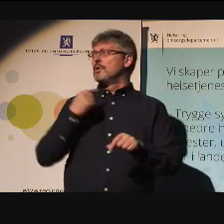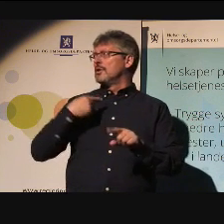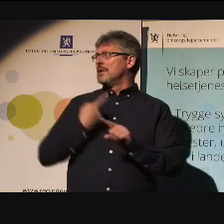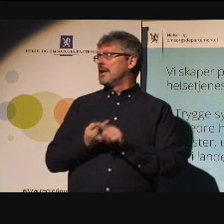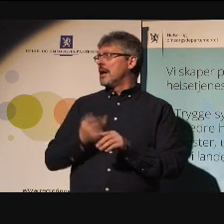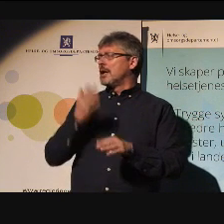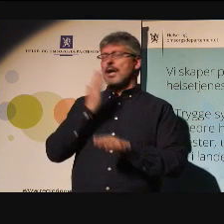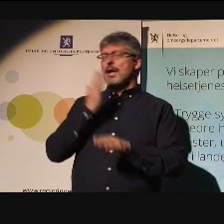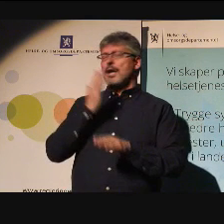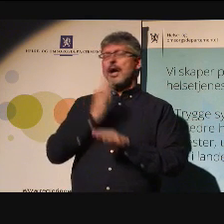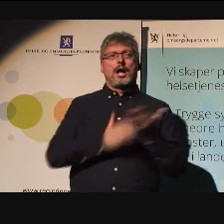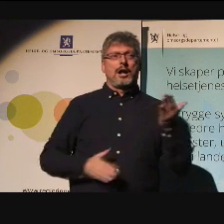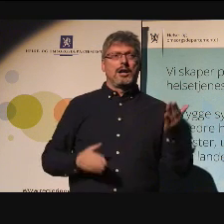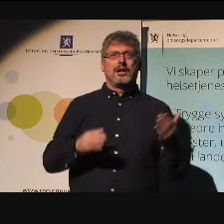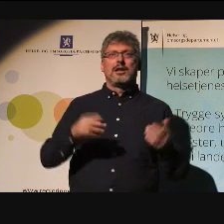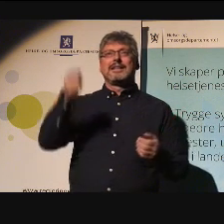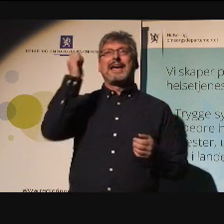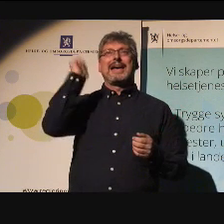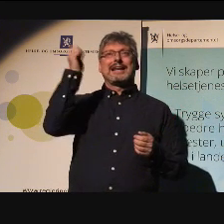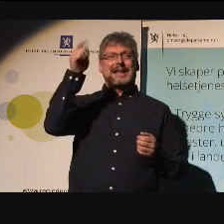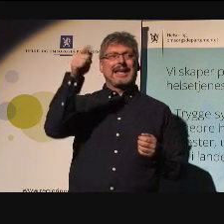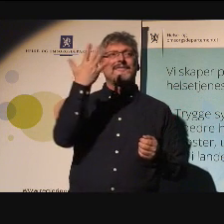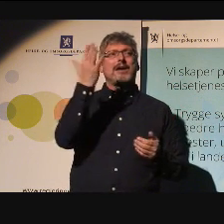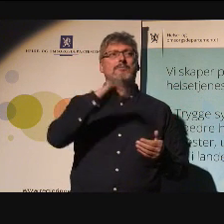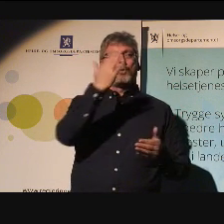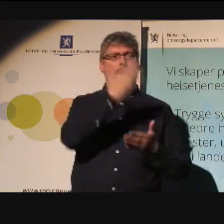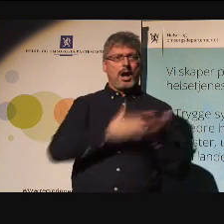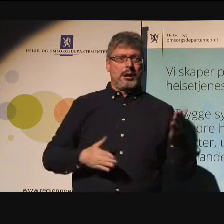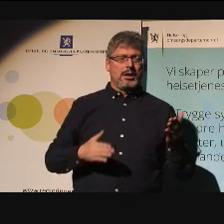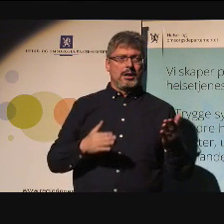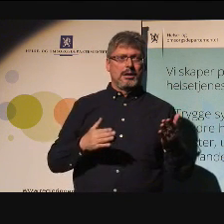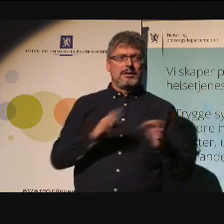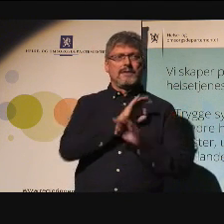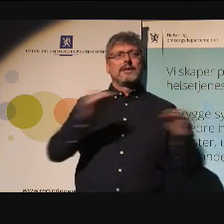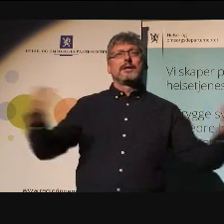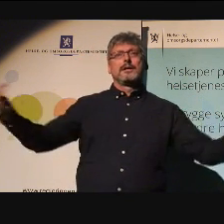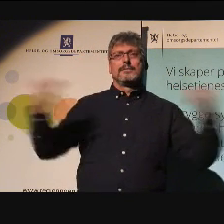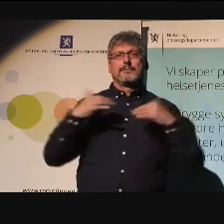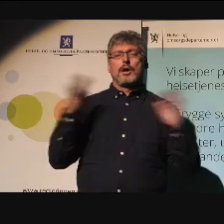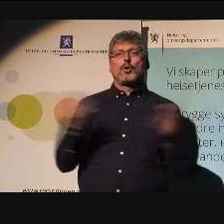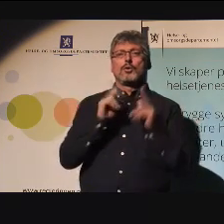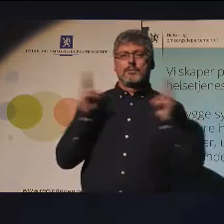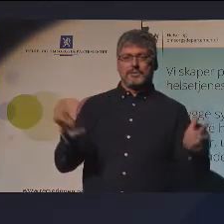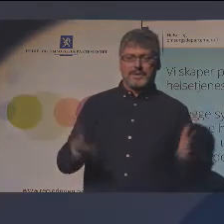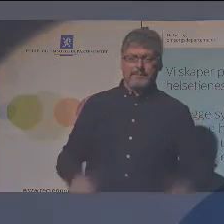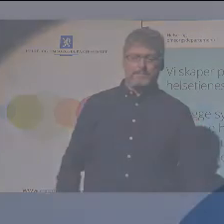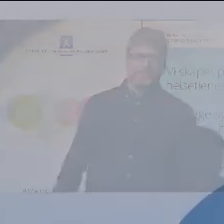akkurat klokka halv. Det ringer I bjella fem på halv, da det fint at alle går inn. En kort pause.